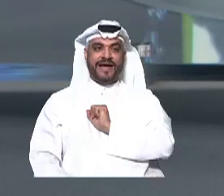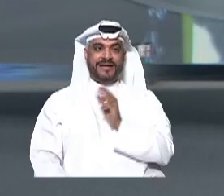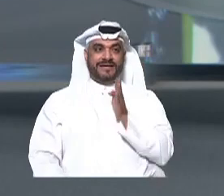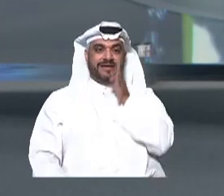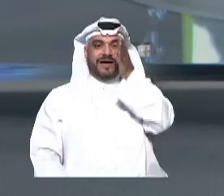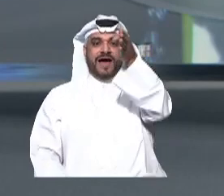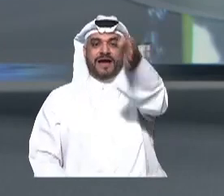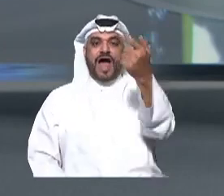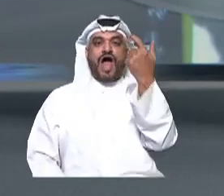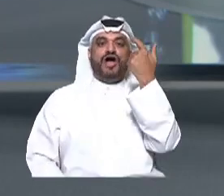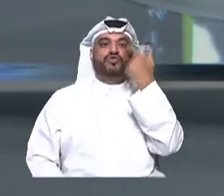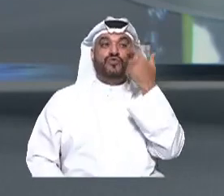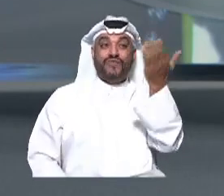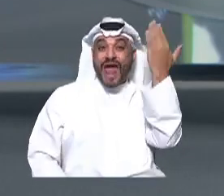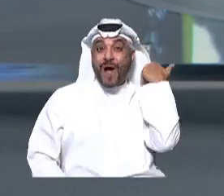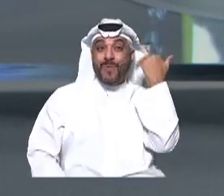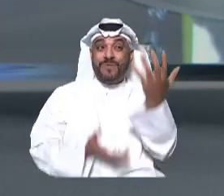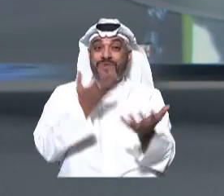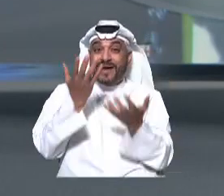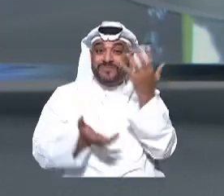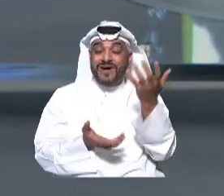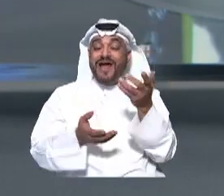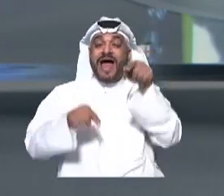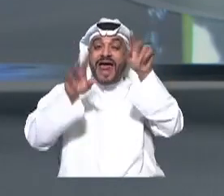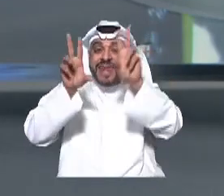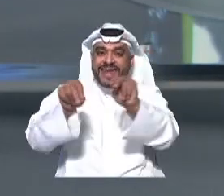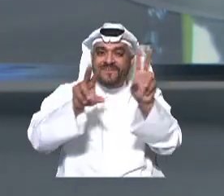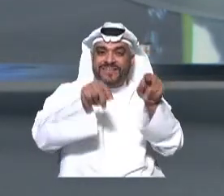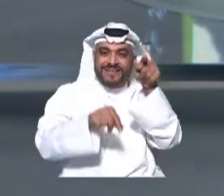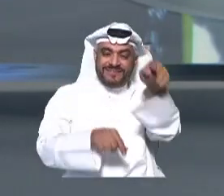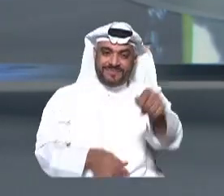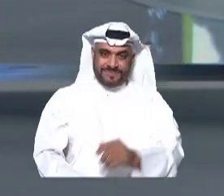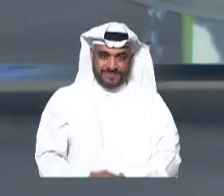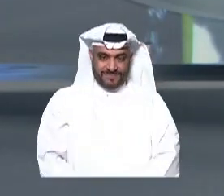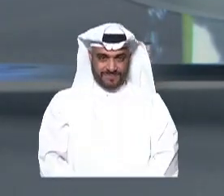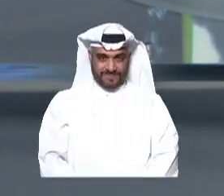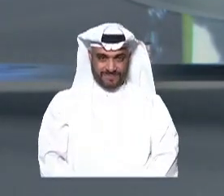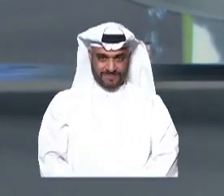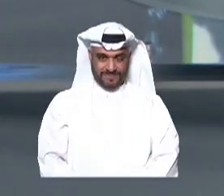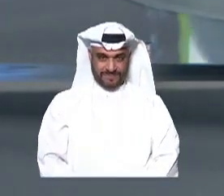والمنشآت والمطاعم ومدى التزامها في اشتراطات السلامة والوقاية.